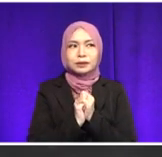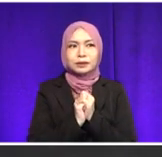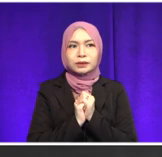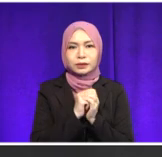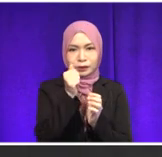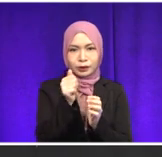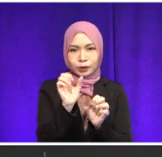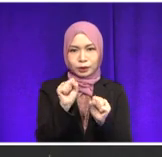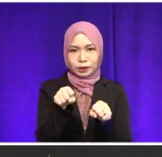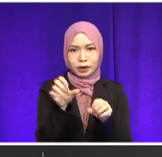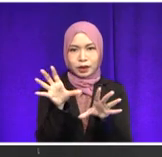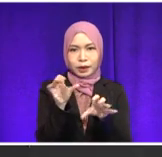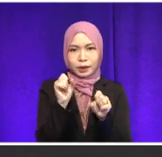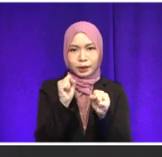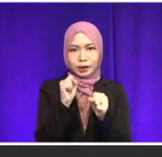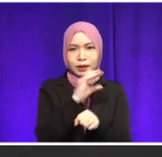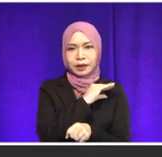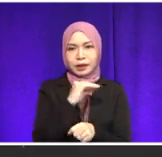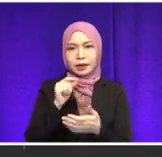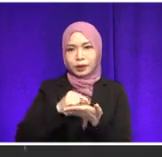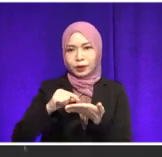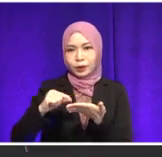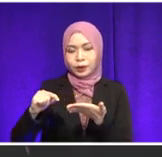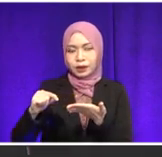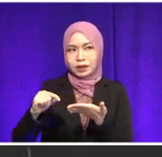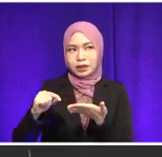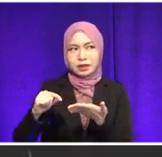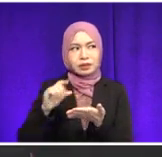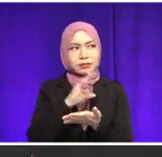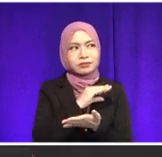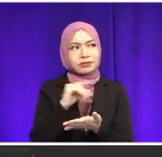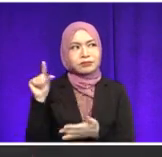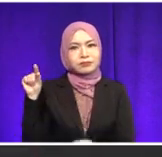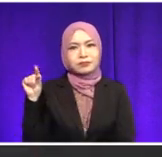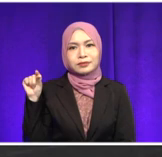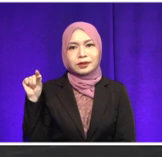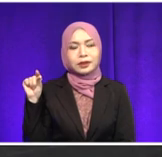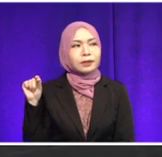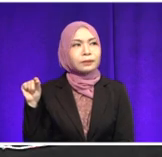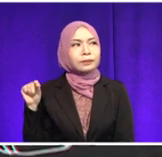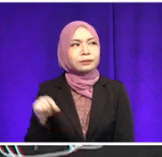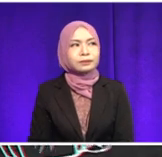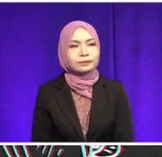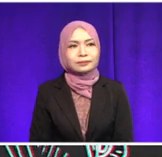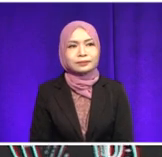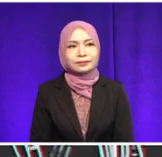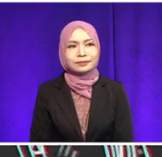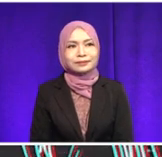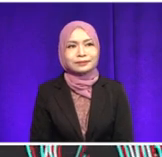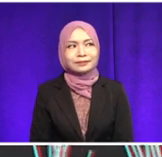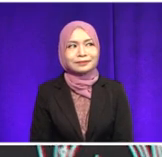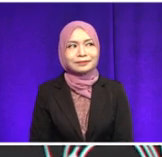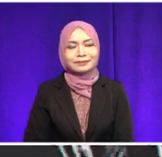yang ada di situ dan menulisnya dan tanpa gambar itu supaya murid-murid di rumah dapat melihat respon